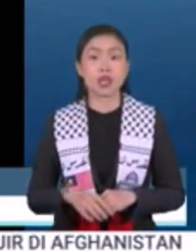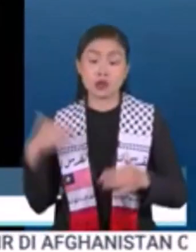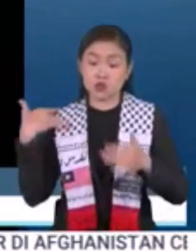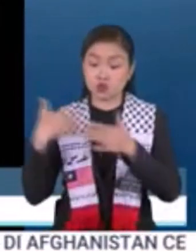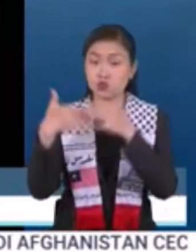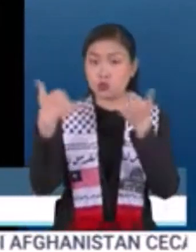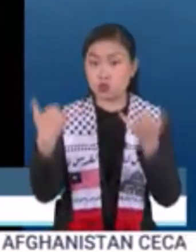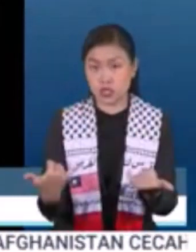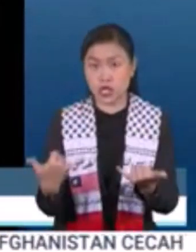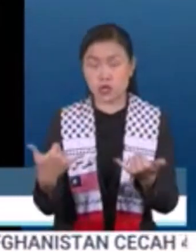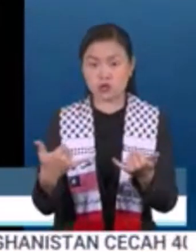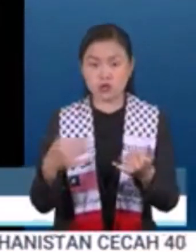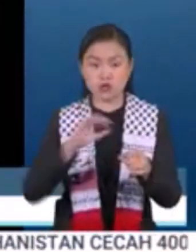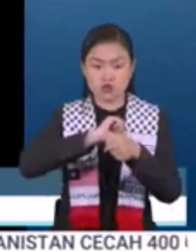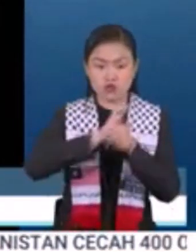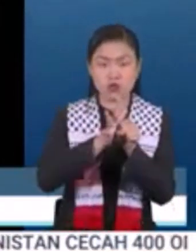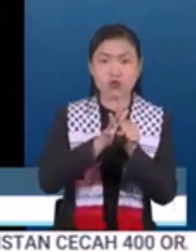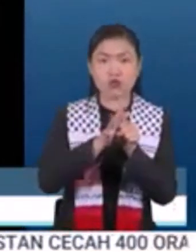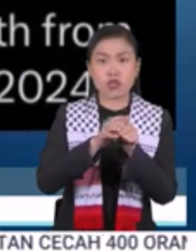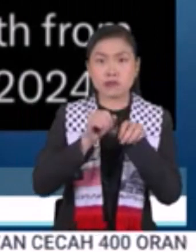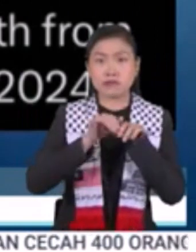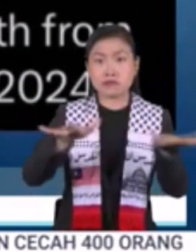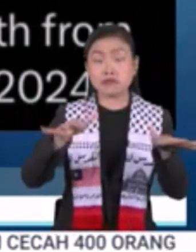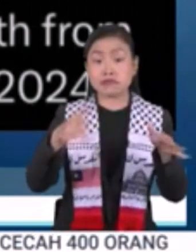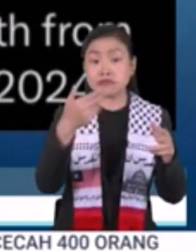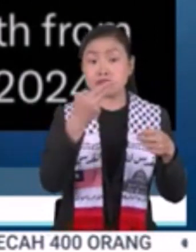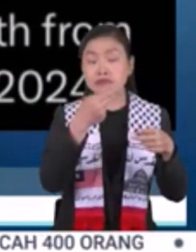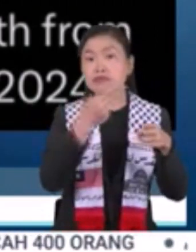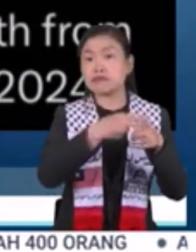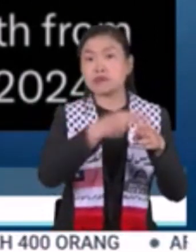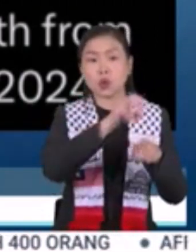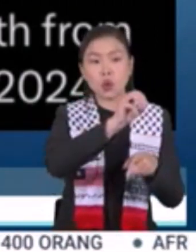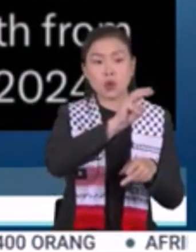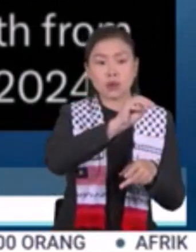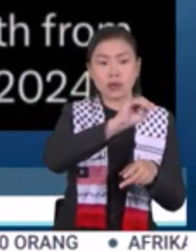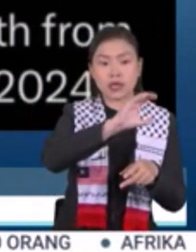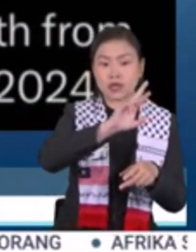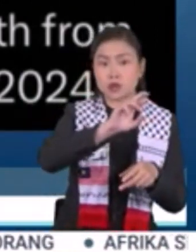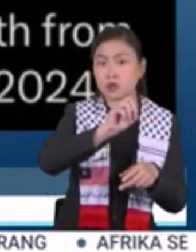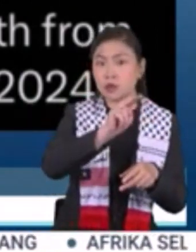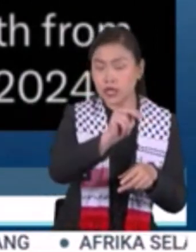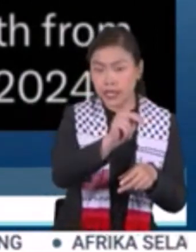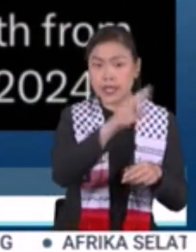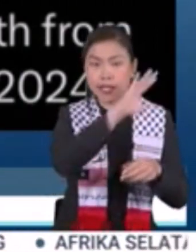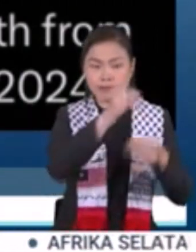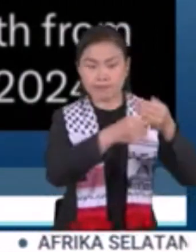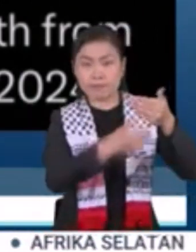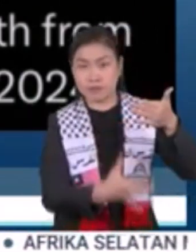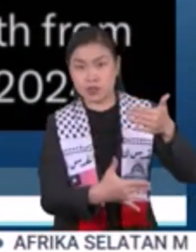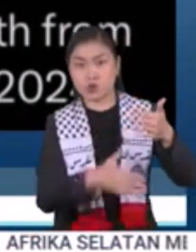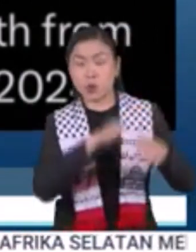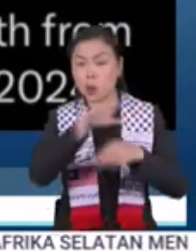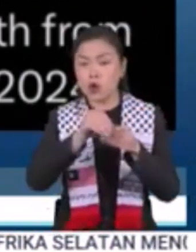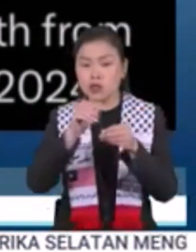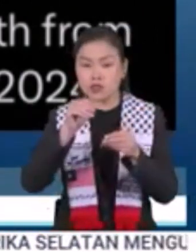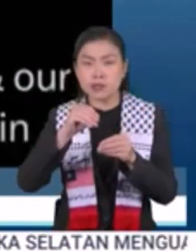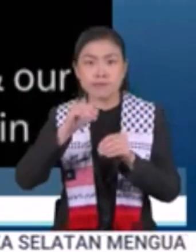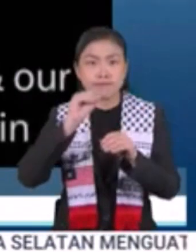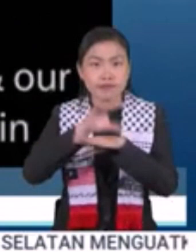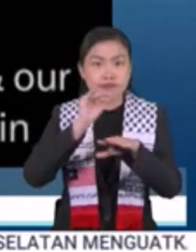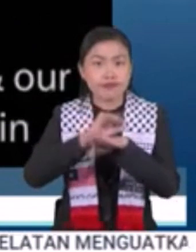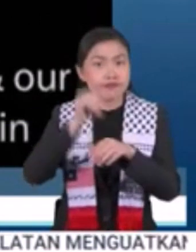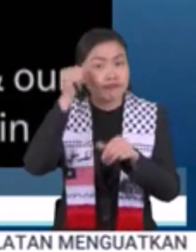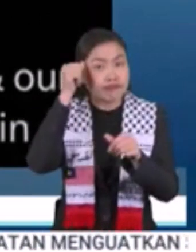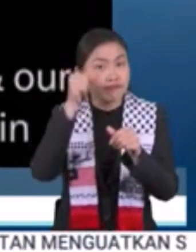Sehingga kini, varian yang sedang menular di negara ini masih lagi Omicron dan subvariannya. Orang ramai diingatkan supaya berjaga-jaga dan